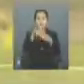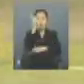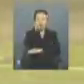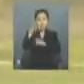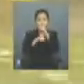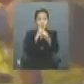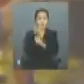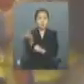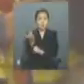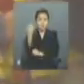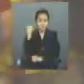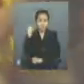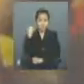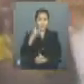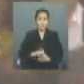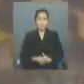อย